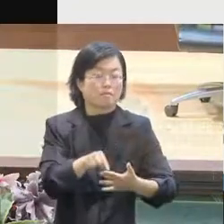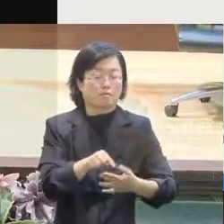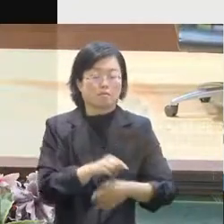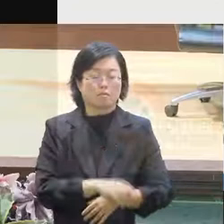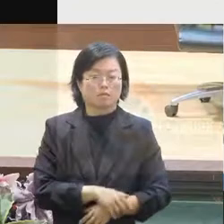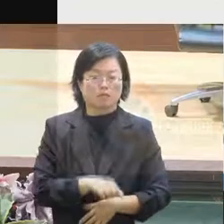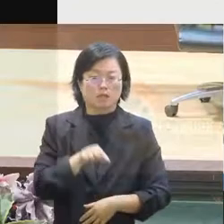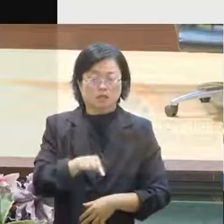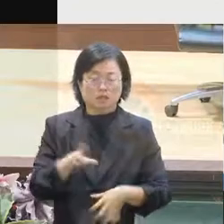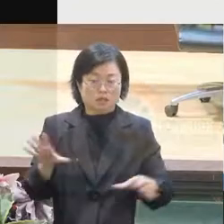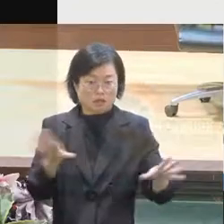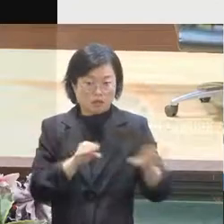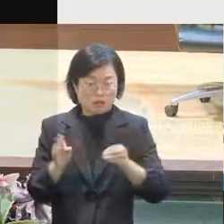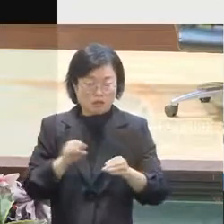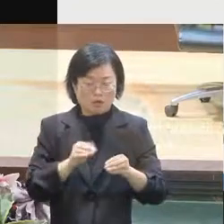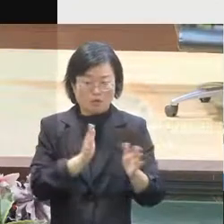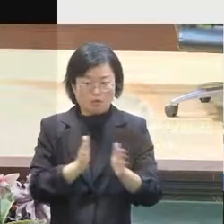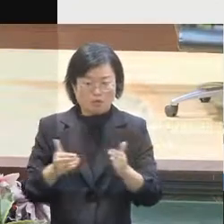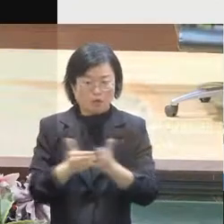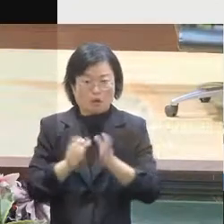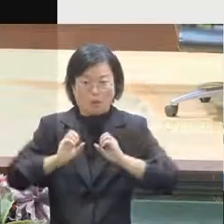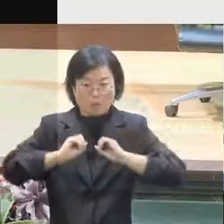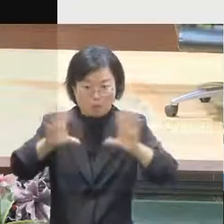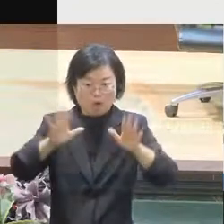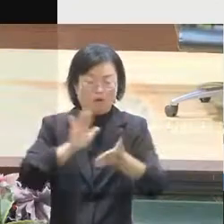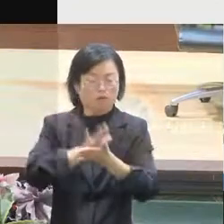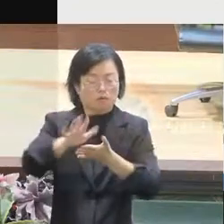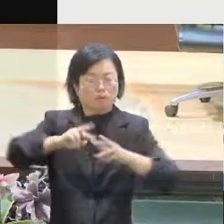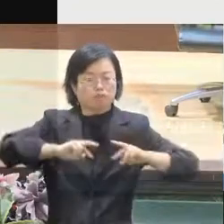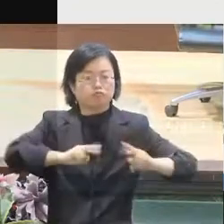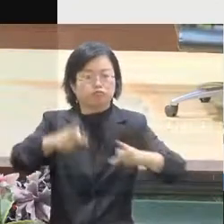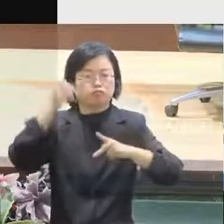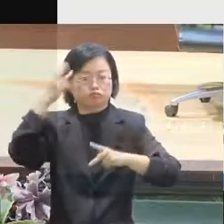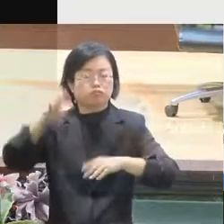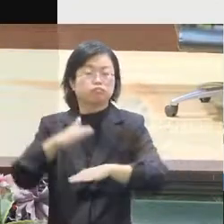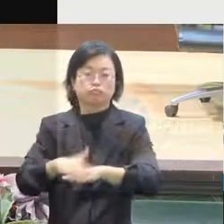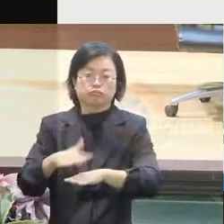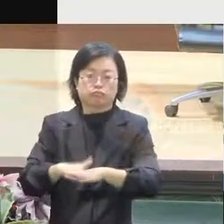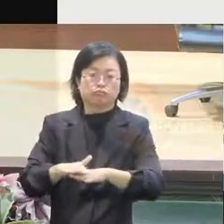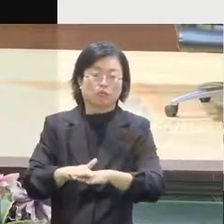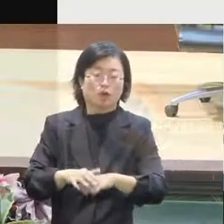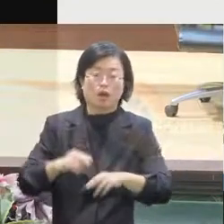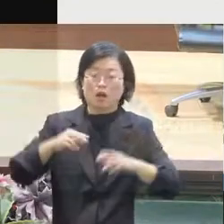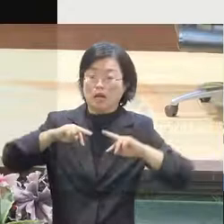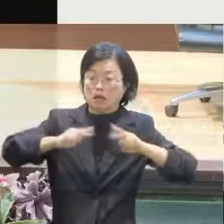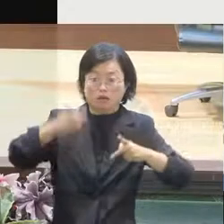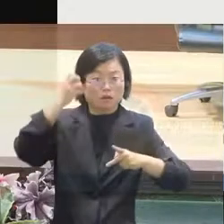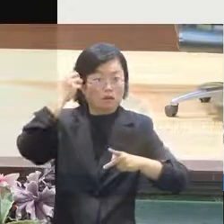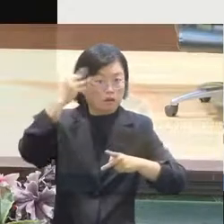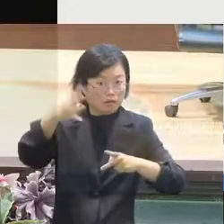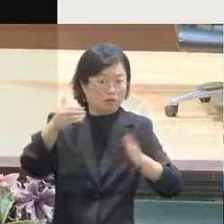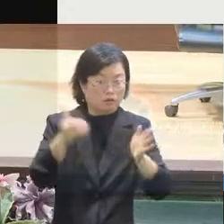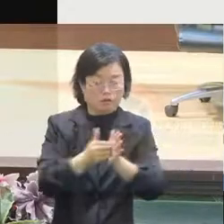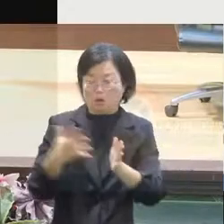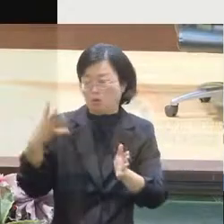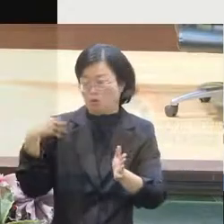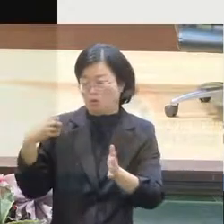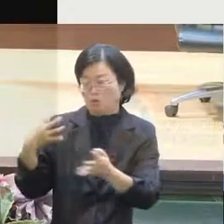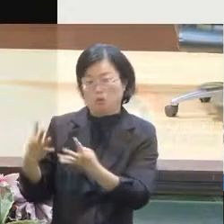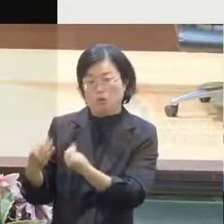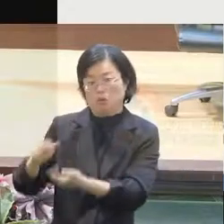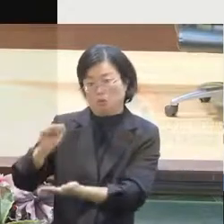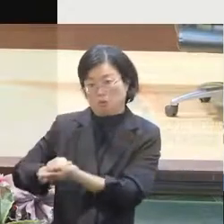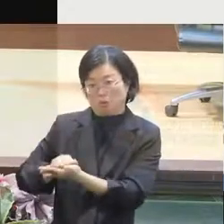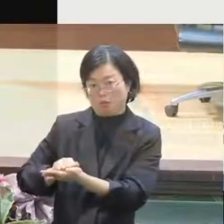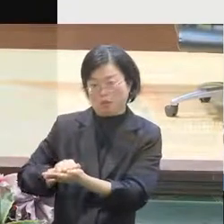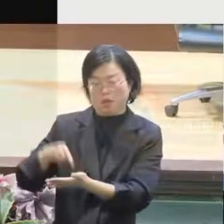Open Data 在发布之后呢会有更新，那每次更新完之后呢，其实旧的数据呢作为一个历史档案应该是忠实的保